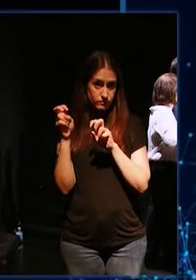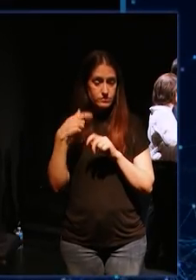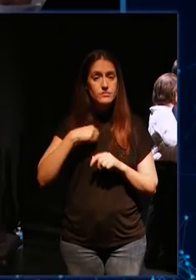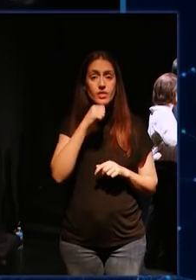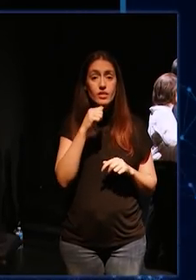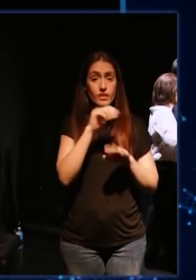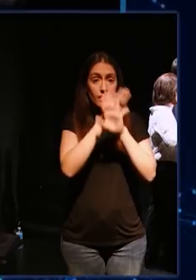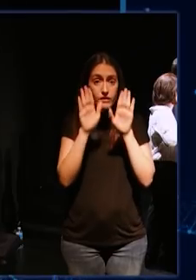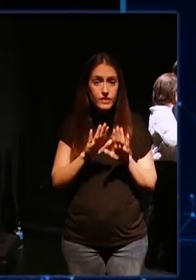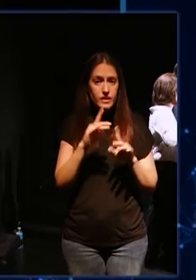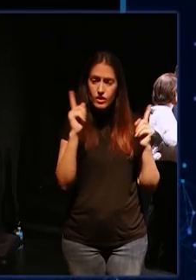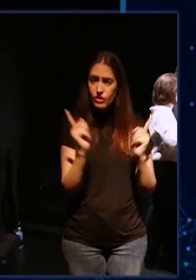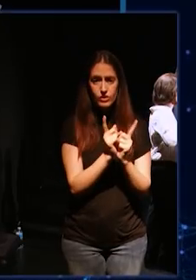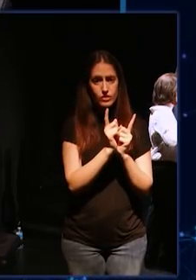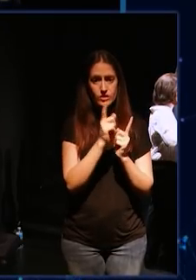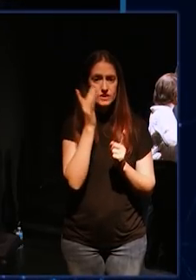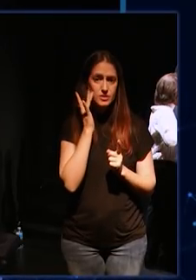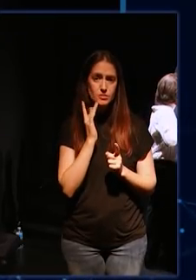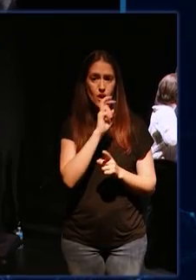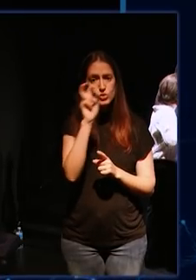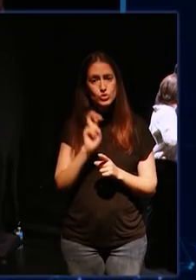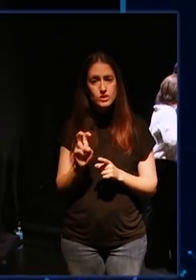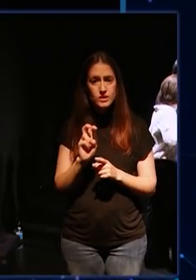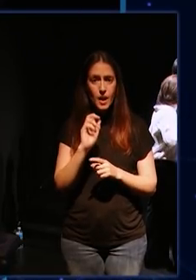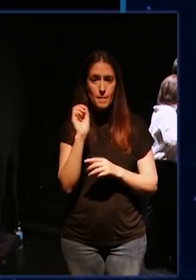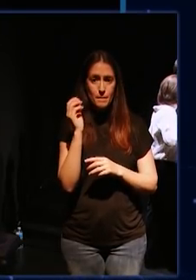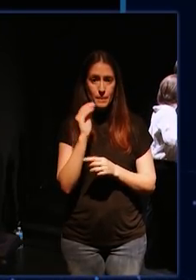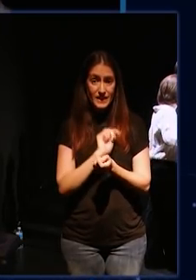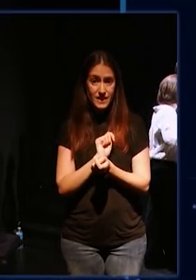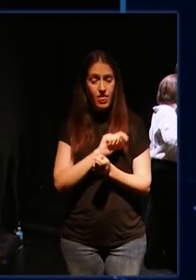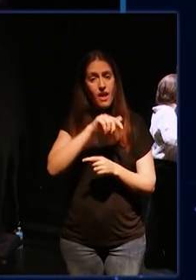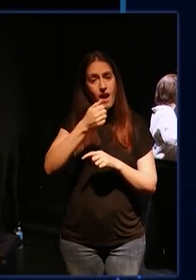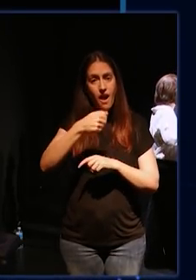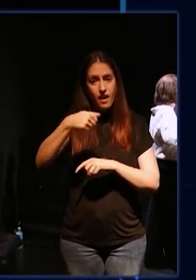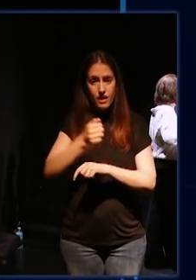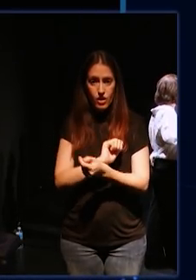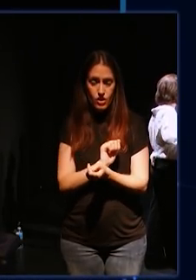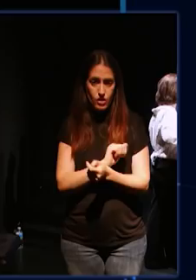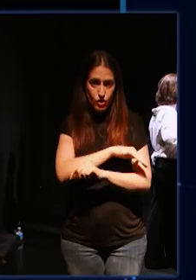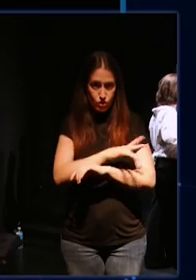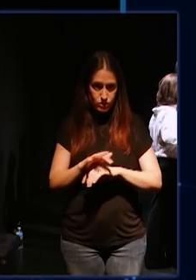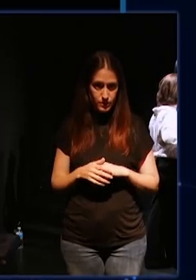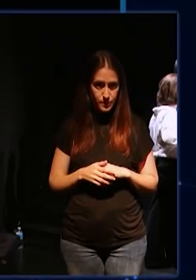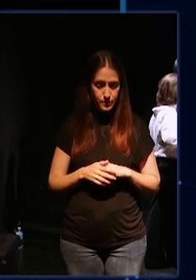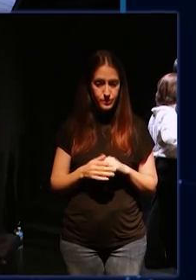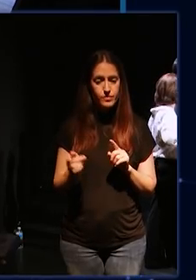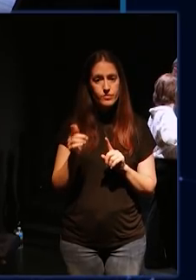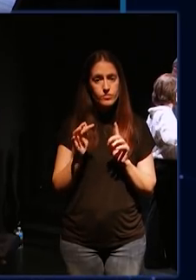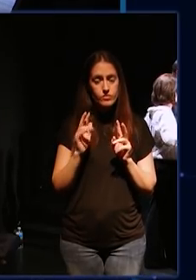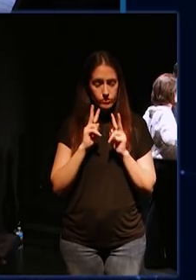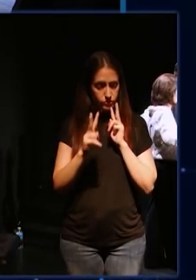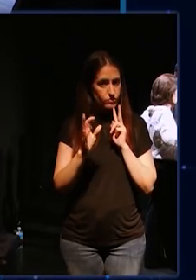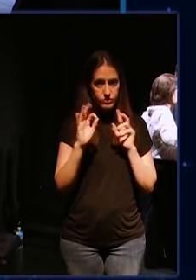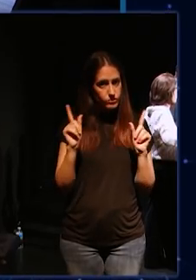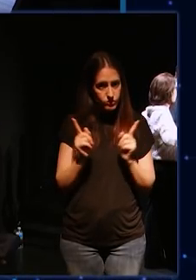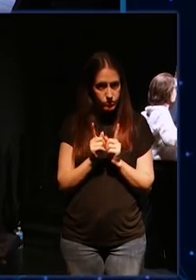bloc. Sisplau, molt ràpidament, Josep Quesada, i en tres paraules, Josep Quesada, sí, Anna Costa i Álvaro Blanco. Sí, jo, molt senzill, jo crec que no ha estat